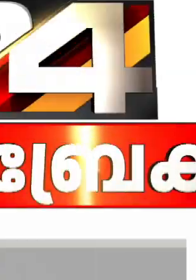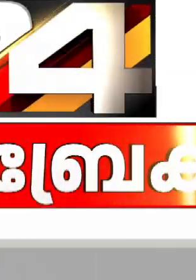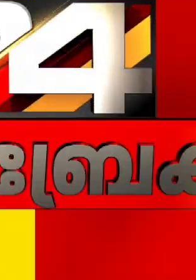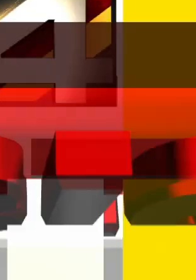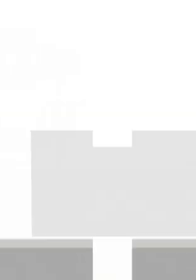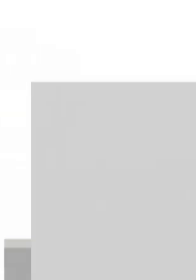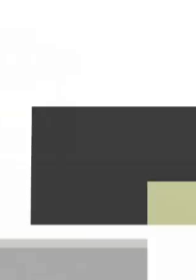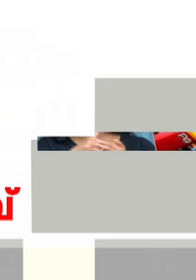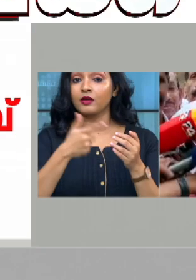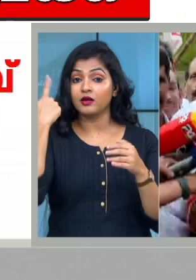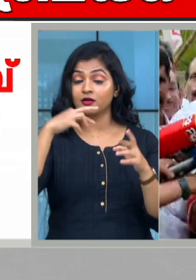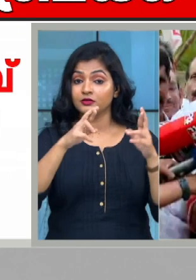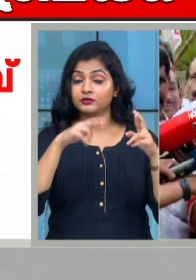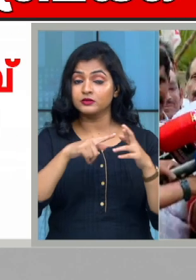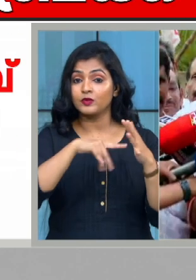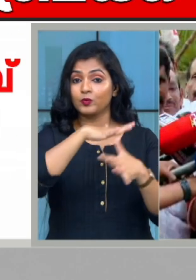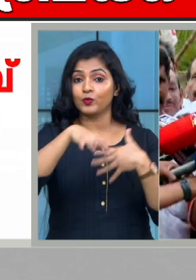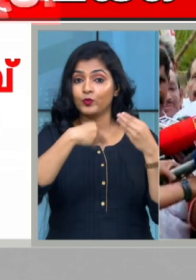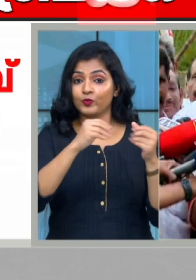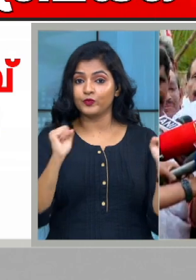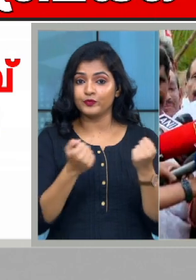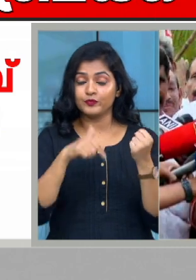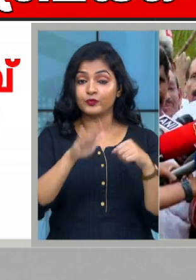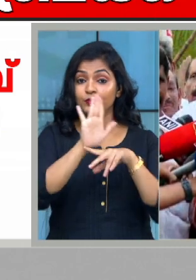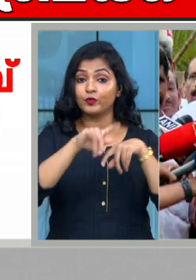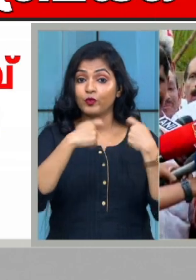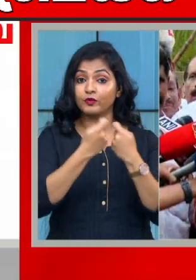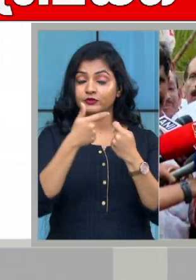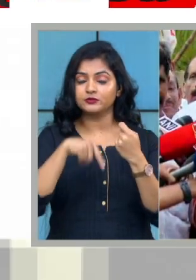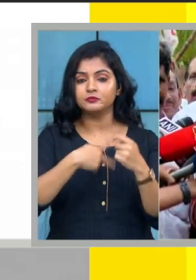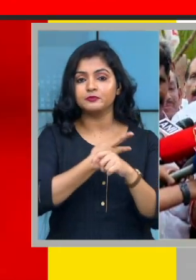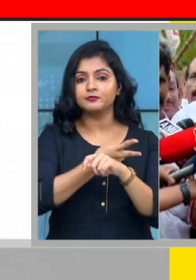ജനവിധിയെ അട്ടിമറിക്കാൻ ശ്രമിച്ച കോൺഗ്രസിന് നൽകിയ തിരിച്ചടിയാണ്.